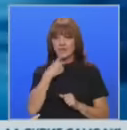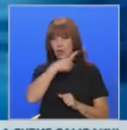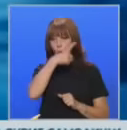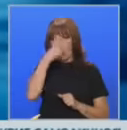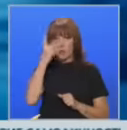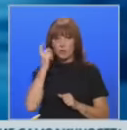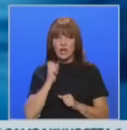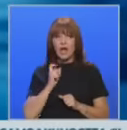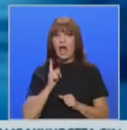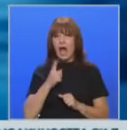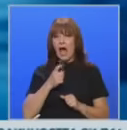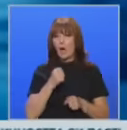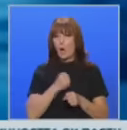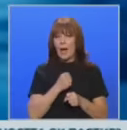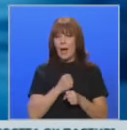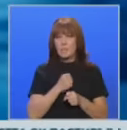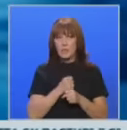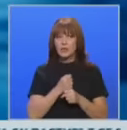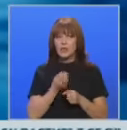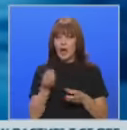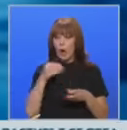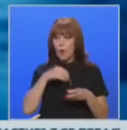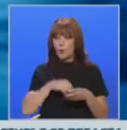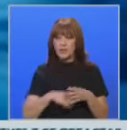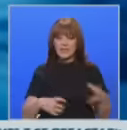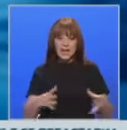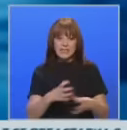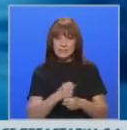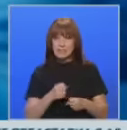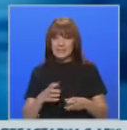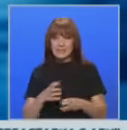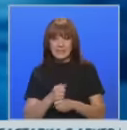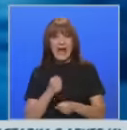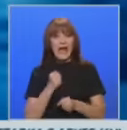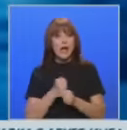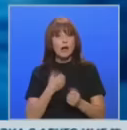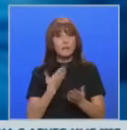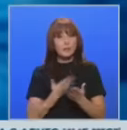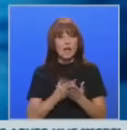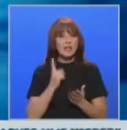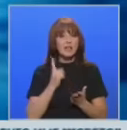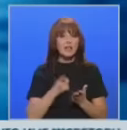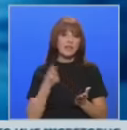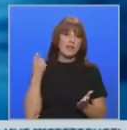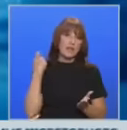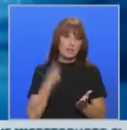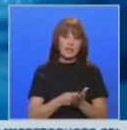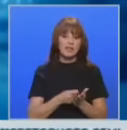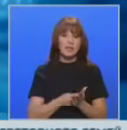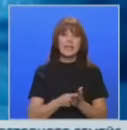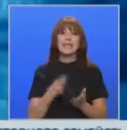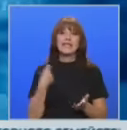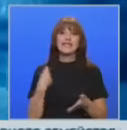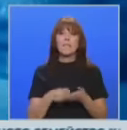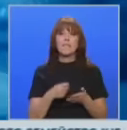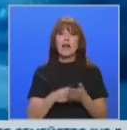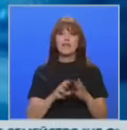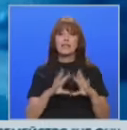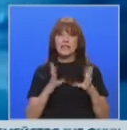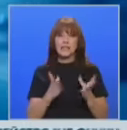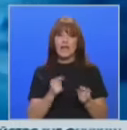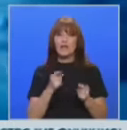че служителят е взел участие в спасителни работи при бедствието, а работодателят е дължен да му плати цялата заплата. Това се удостоверява